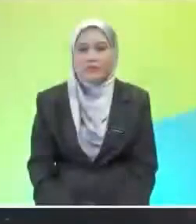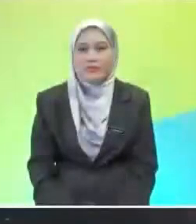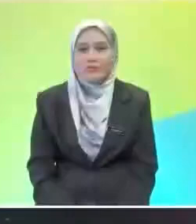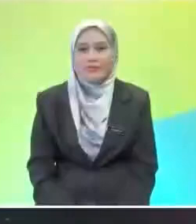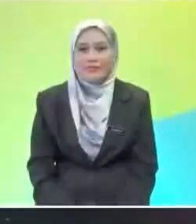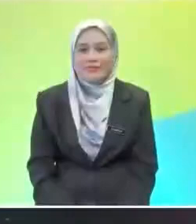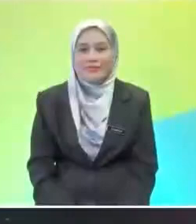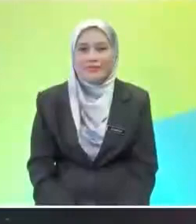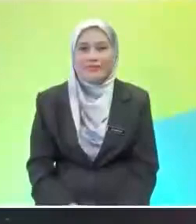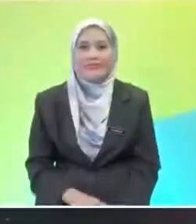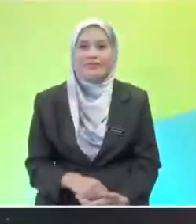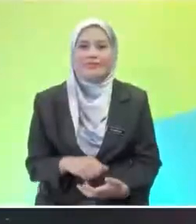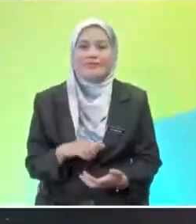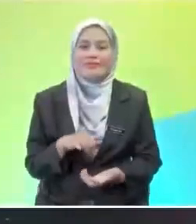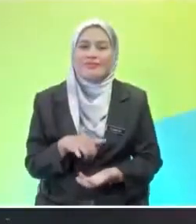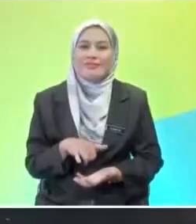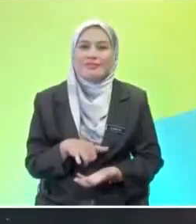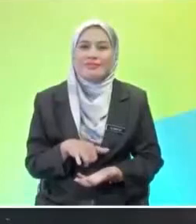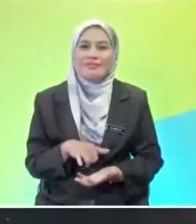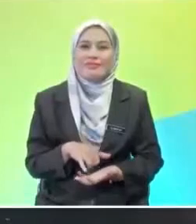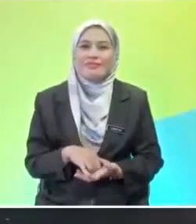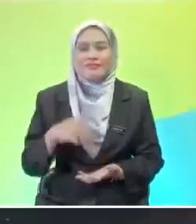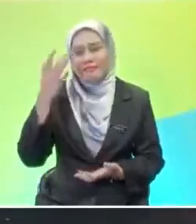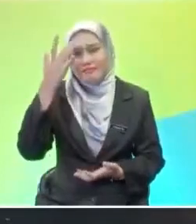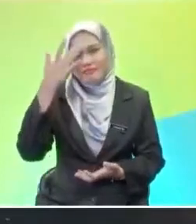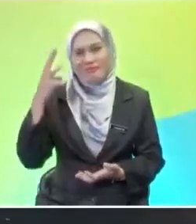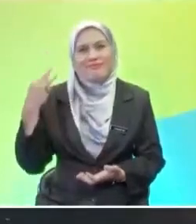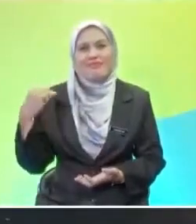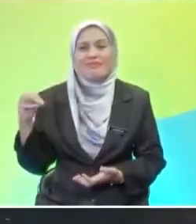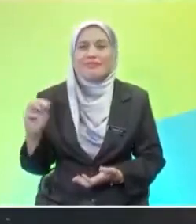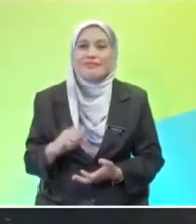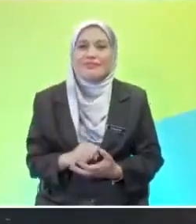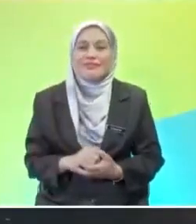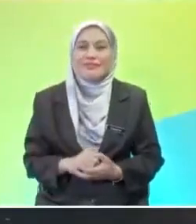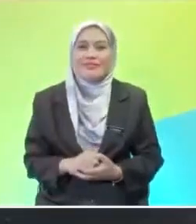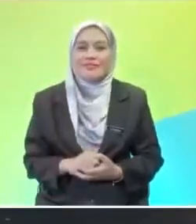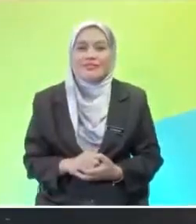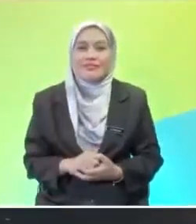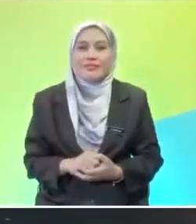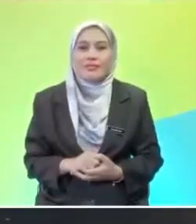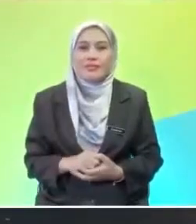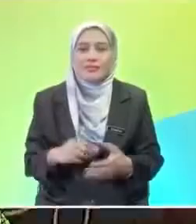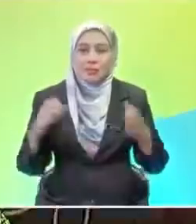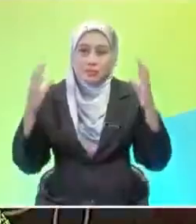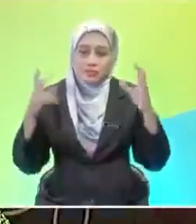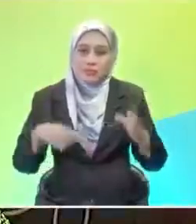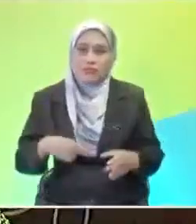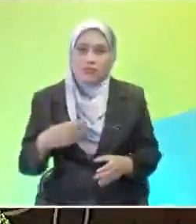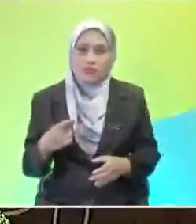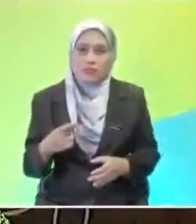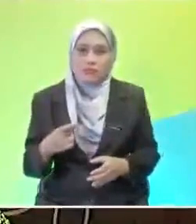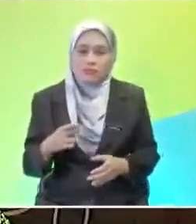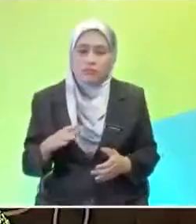tak? Tu dia tadi. Pandai video. Ni mereka. Pandai tak macam pantun? Betul, sangat cilik. Cikgu rasa yang kat studio pun